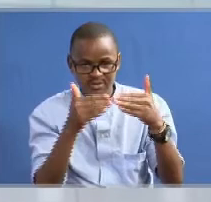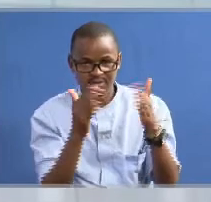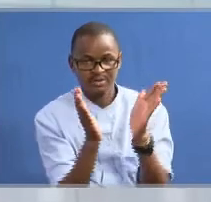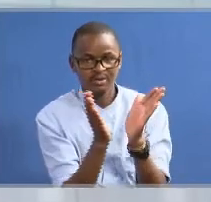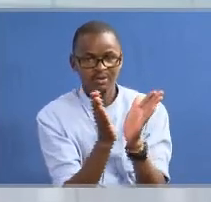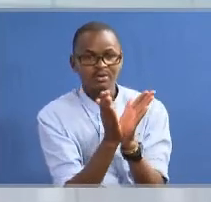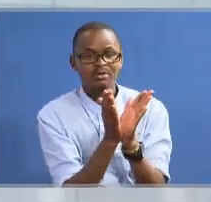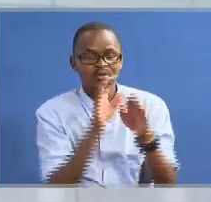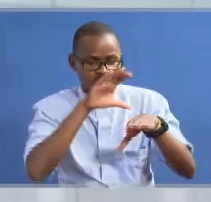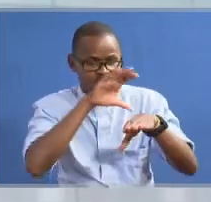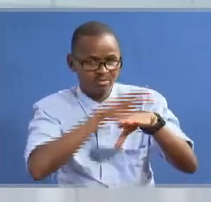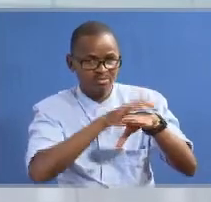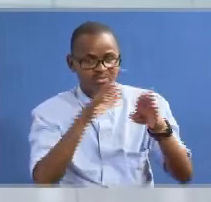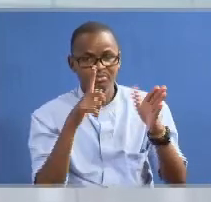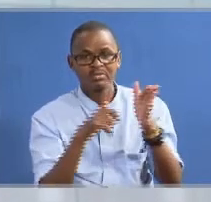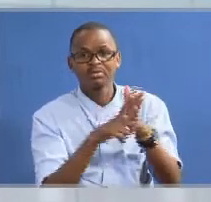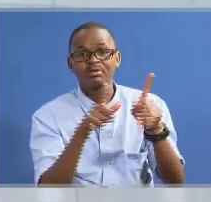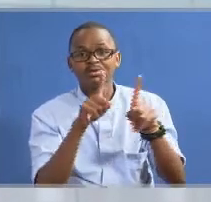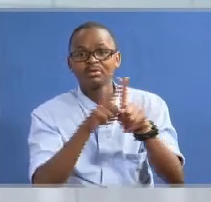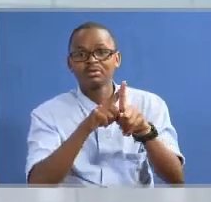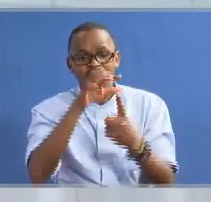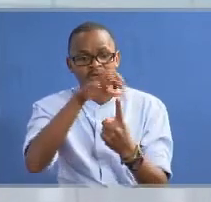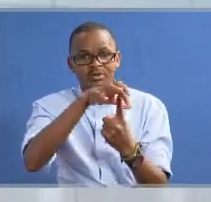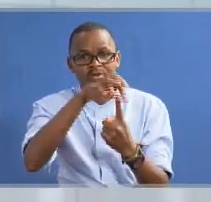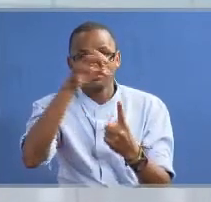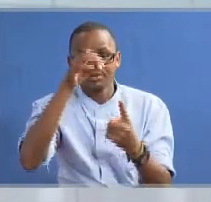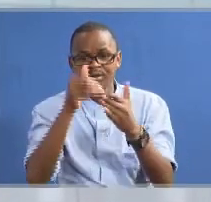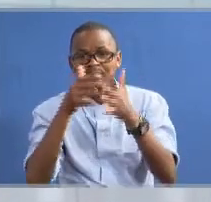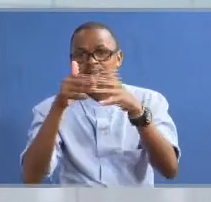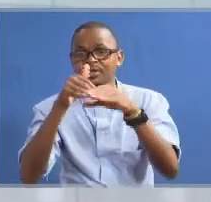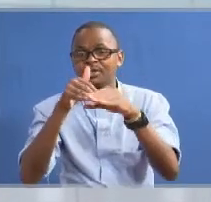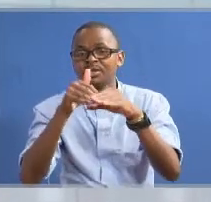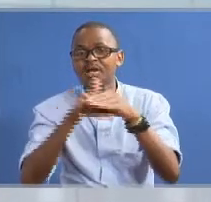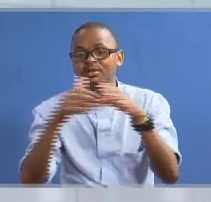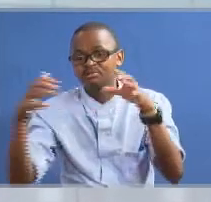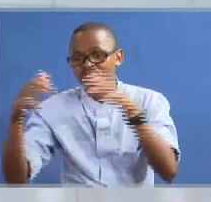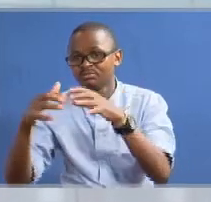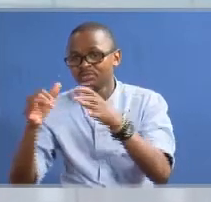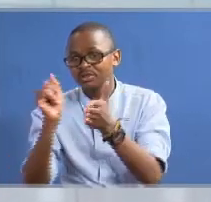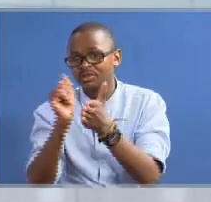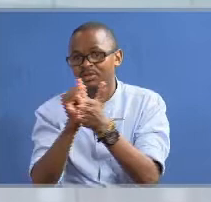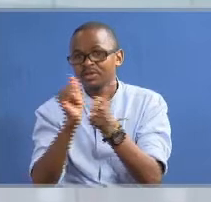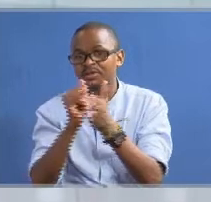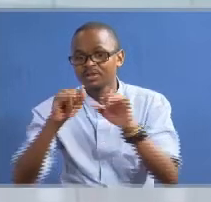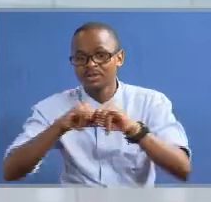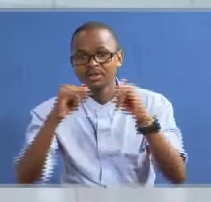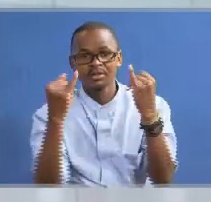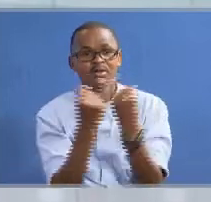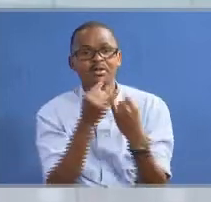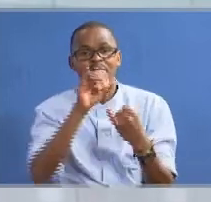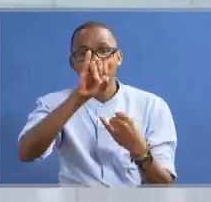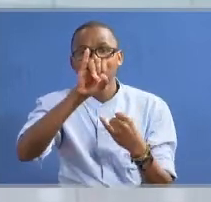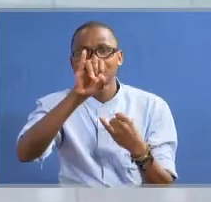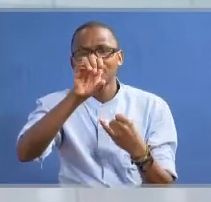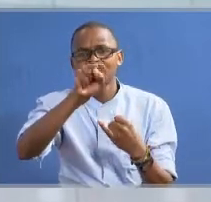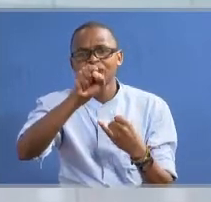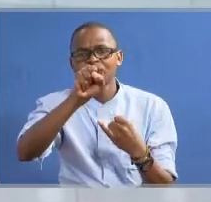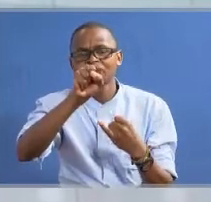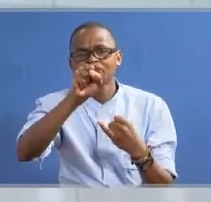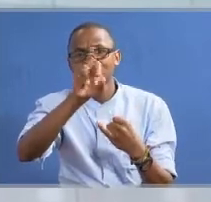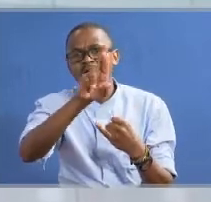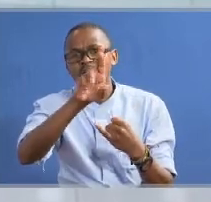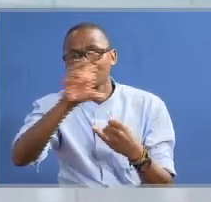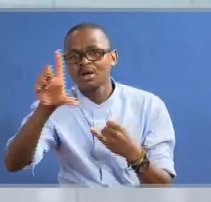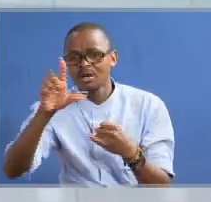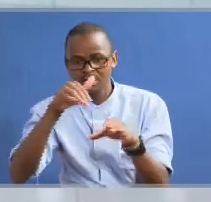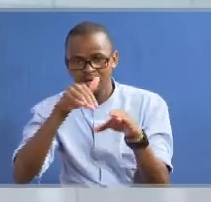vile kubuni kwa sheria na hata uteuzi wa viongozi katika jamii. Ndio maana taasisi ya IASR inawaleta